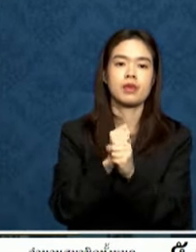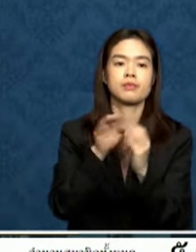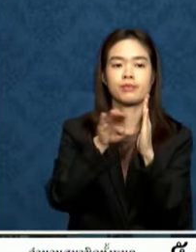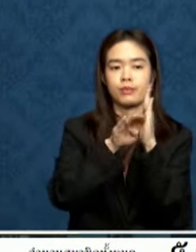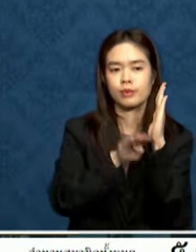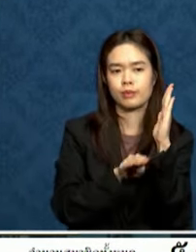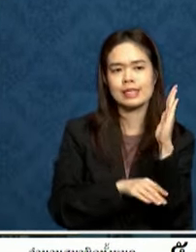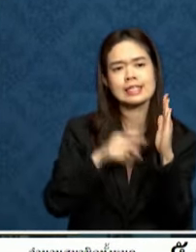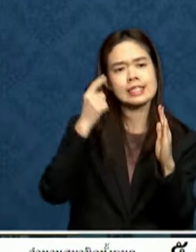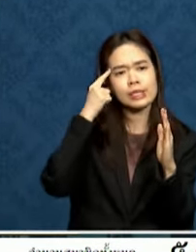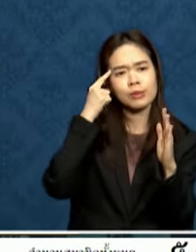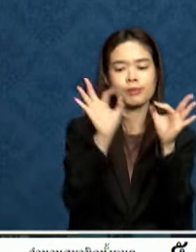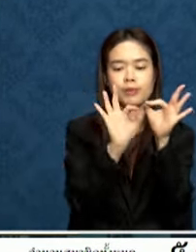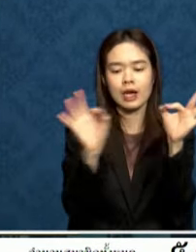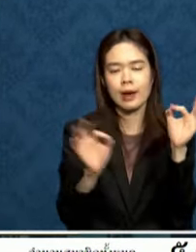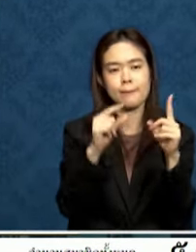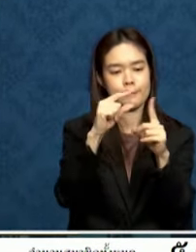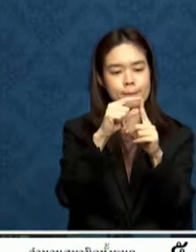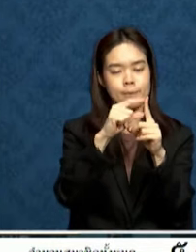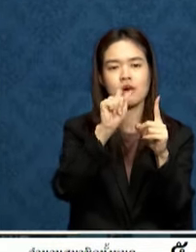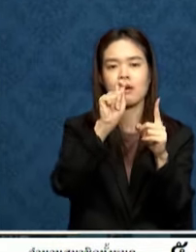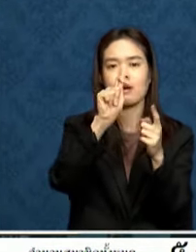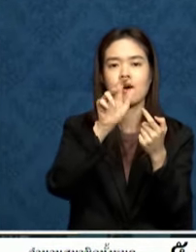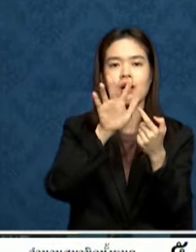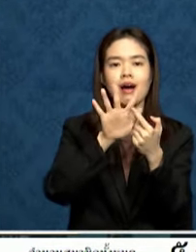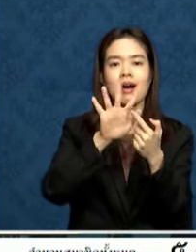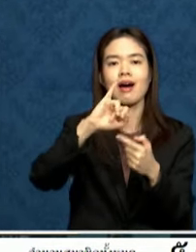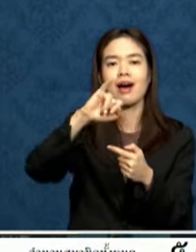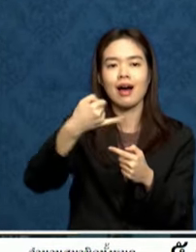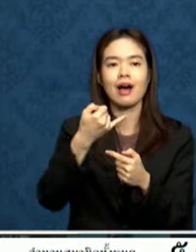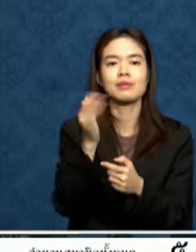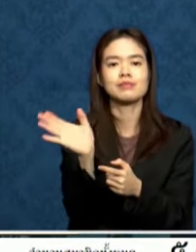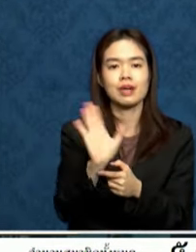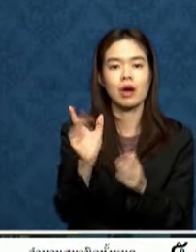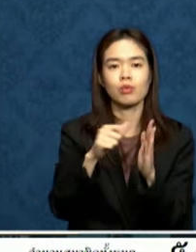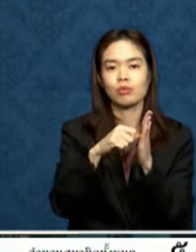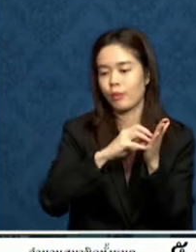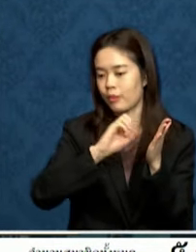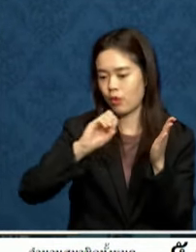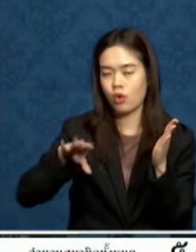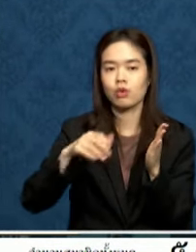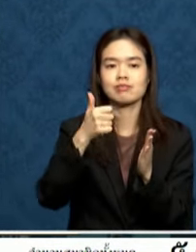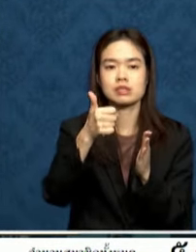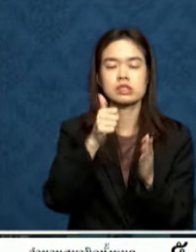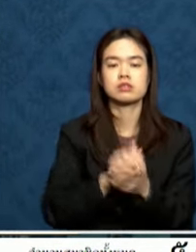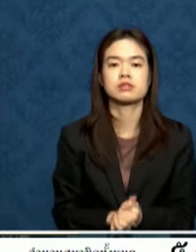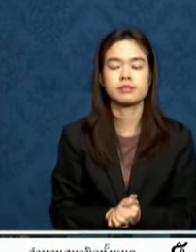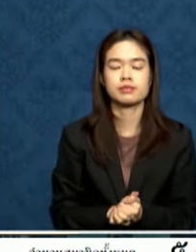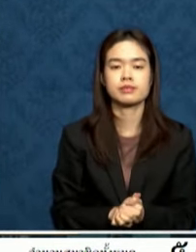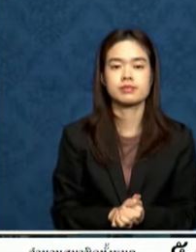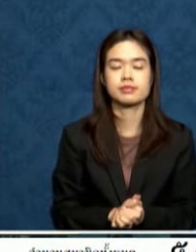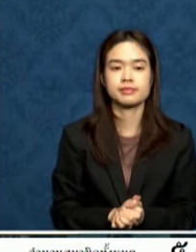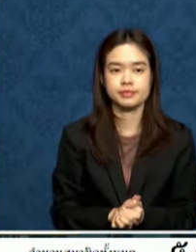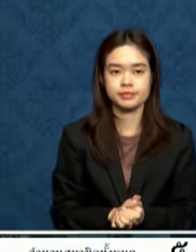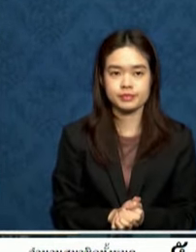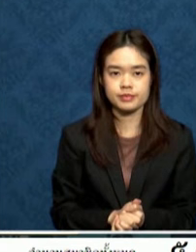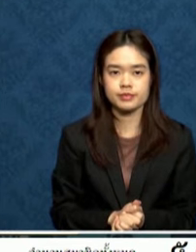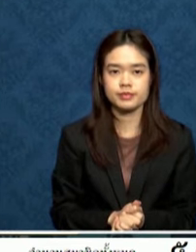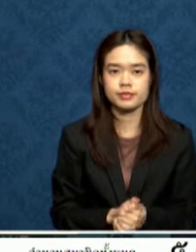เขียนอะไรที่มันอาจเลยครับเห็นด้วยกับทั้ง 4ร่างเลยครับสิ่งที่สำคัญครับท่านประธานครับผมเรียนอย่างงี้นะครับ